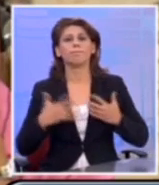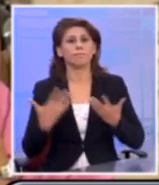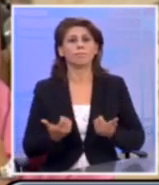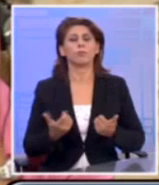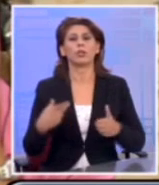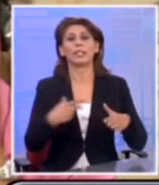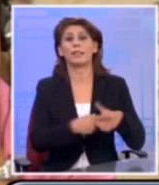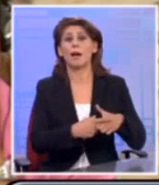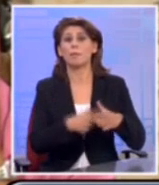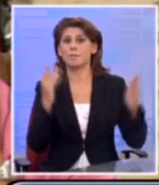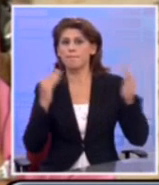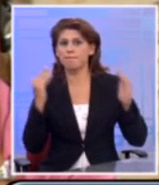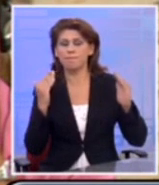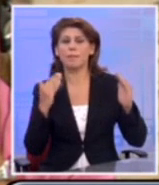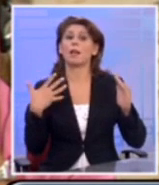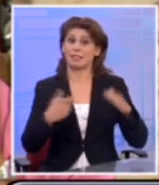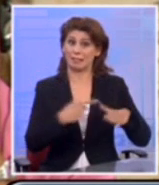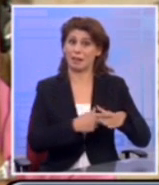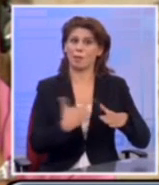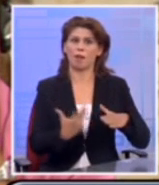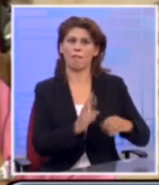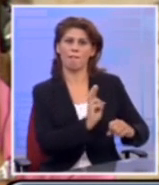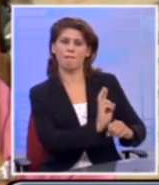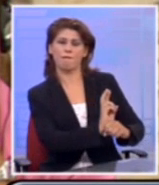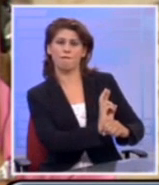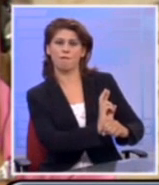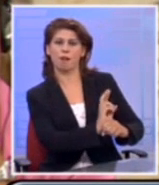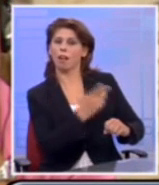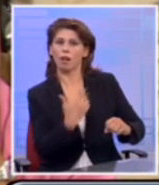βρίσκονταν οι τράπεζες, οι οποίες είχαν εκτεθεί